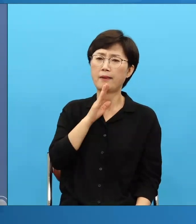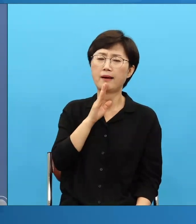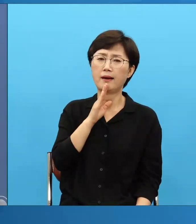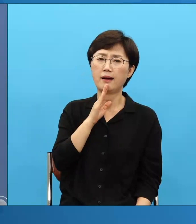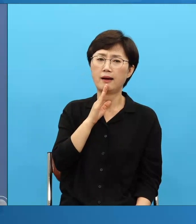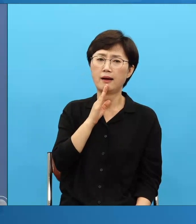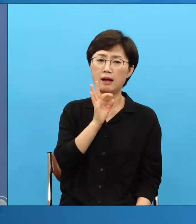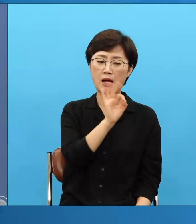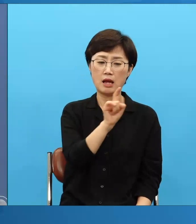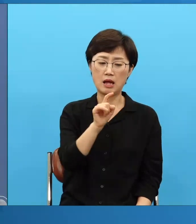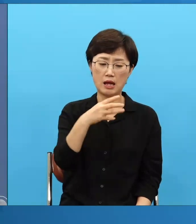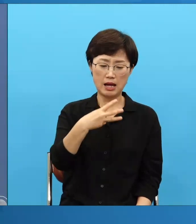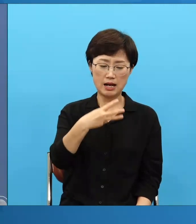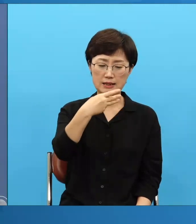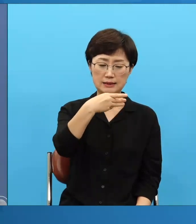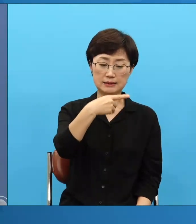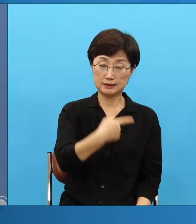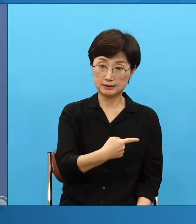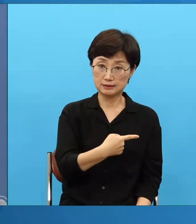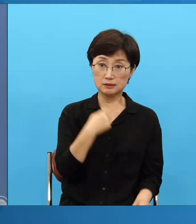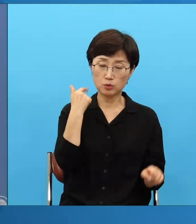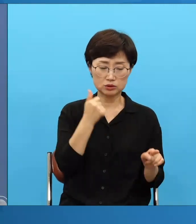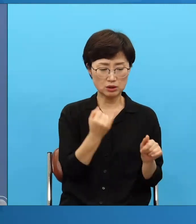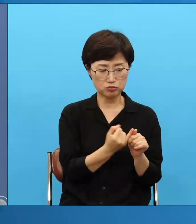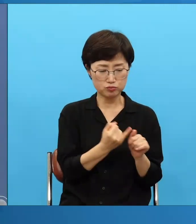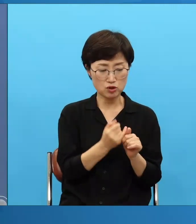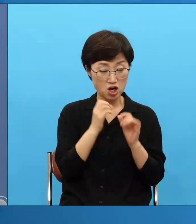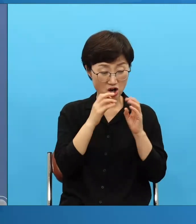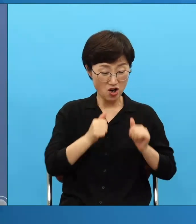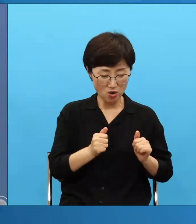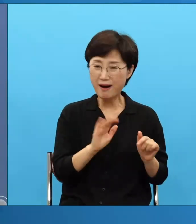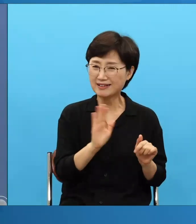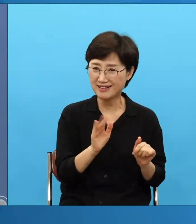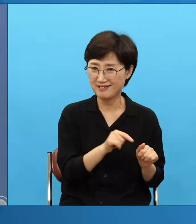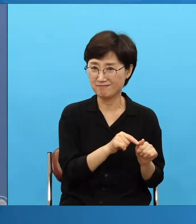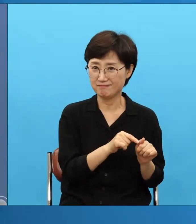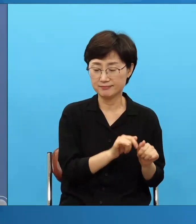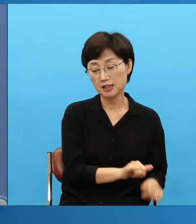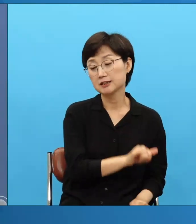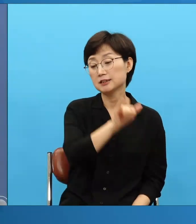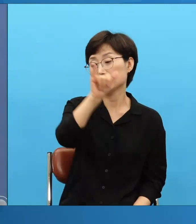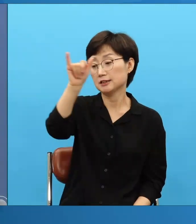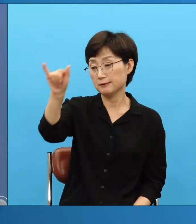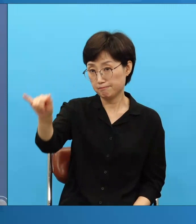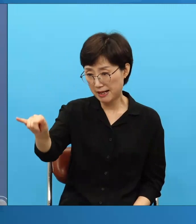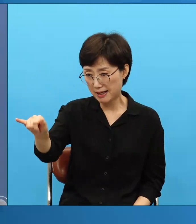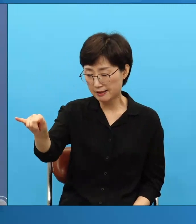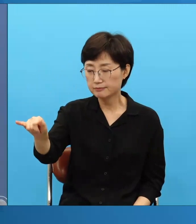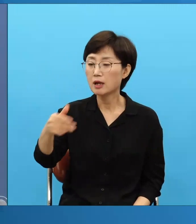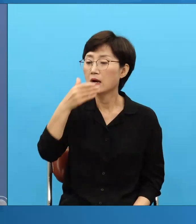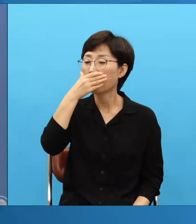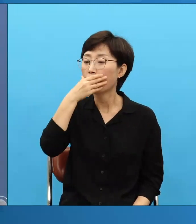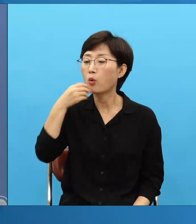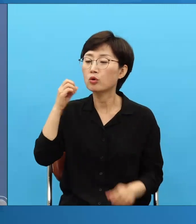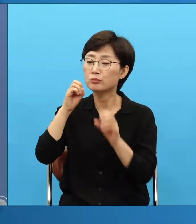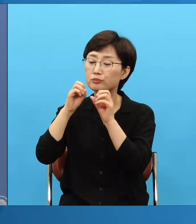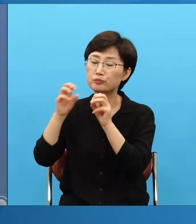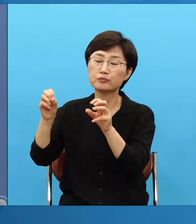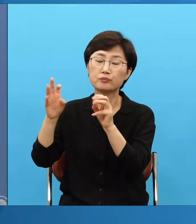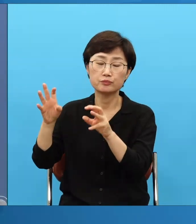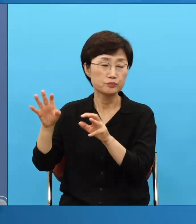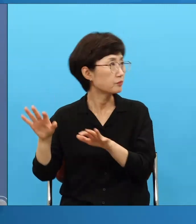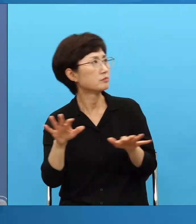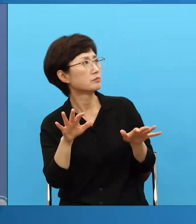전도동 많이 한 것도 아닌 걸로 알고 있는데 미국 가서 복음 전했는데 미국 사람 놀래버리고 그러죠. And he didn't do much here in Korea, and yet he took the gospel movement,